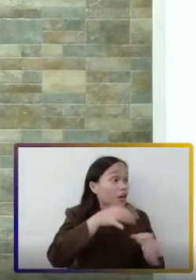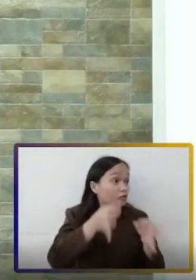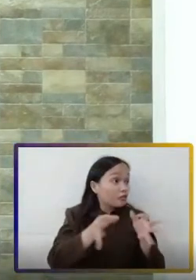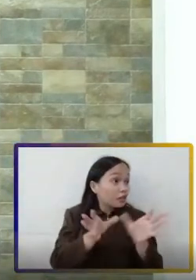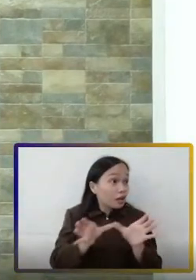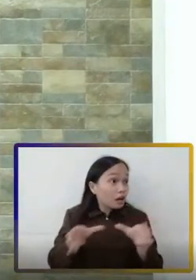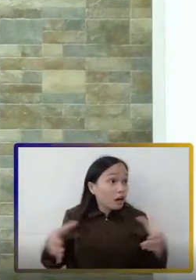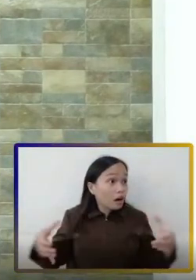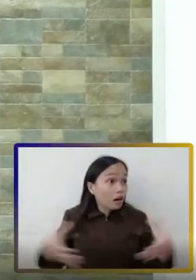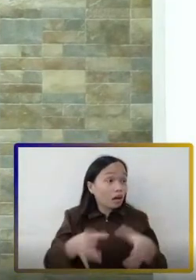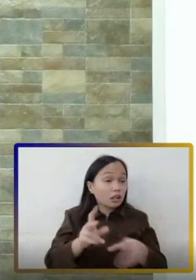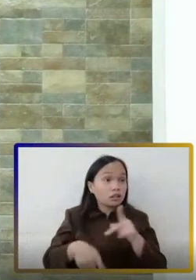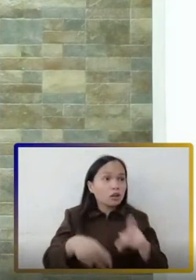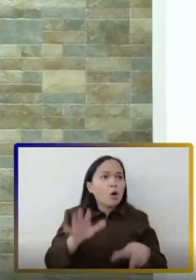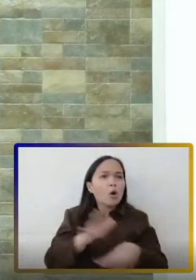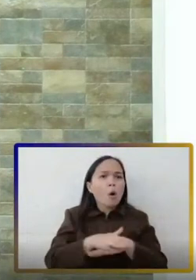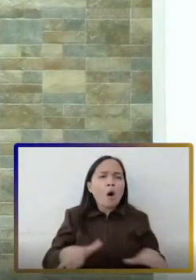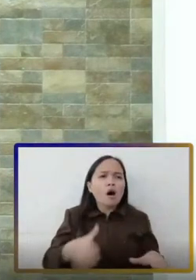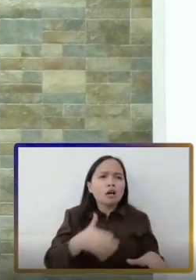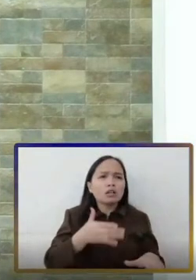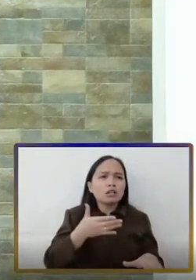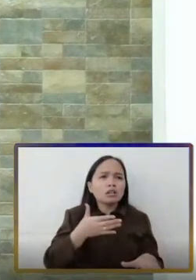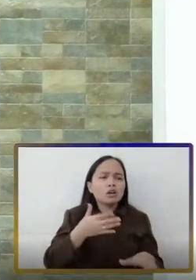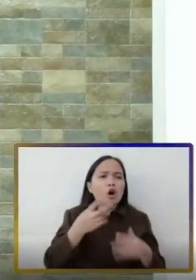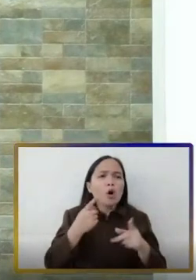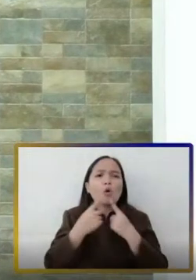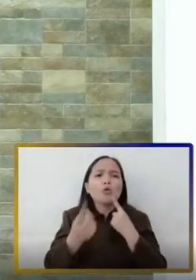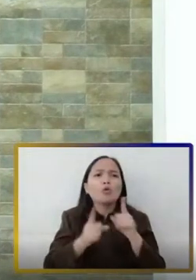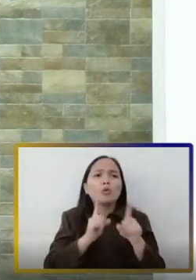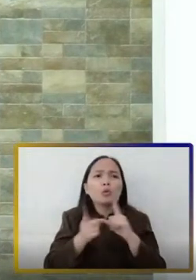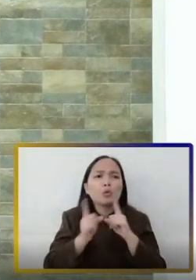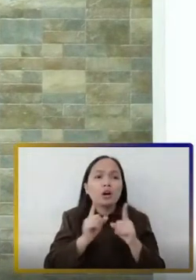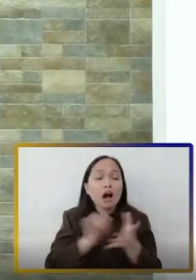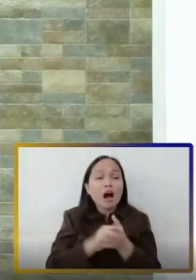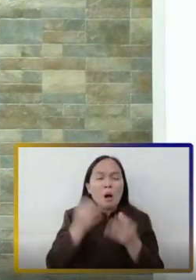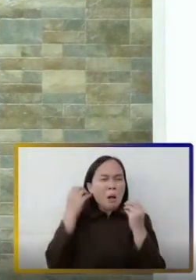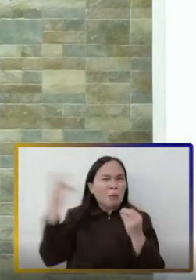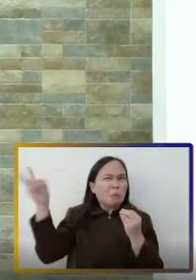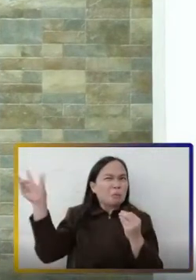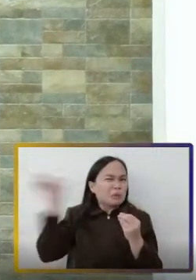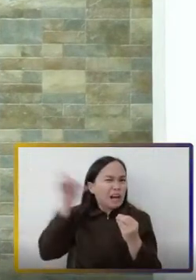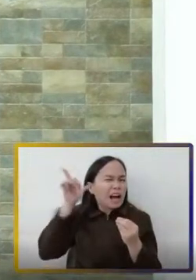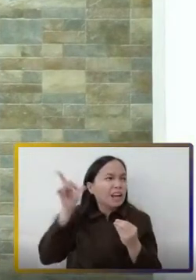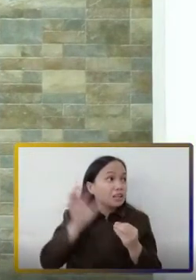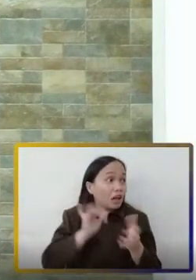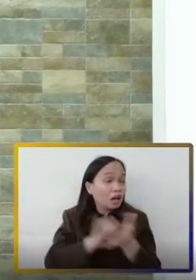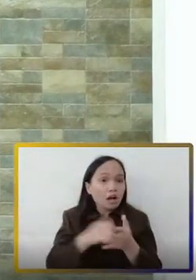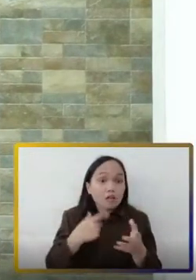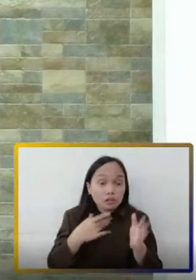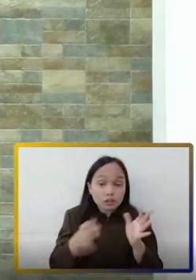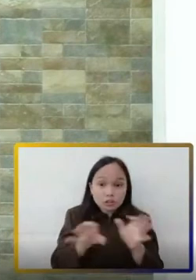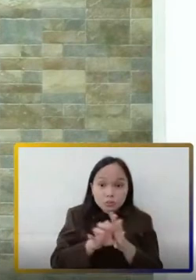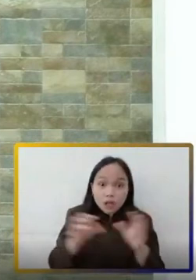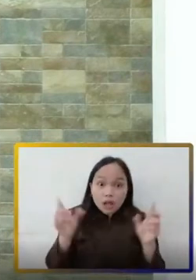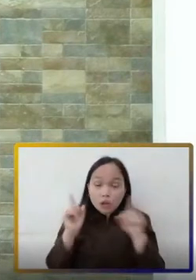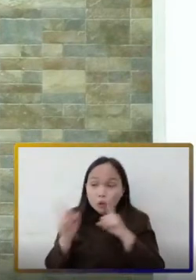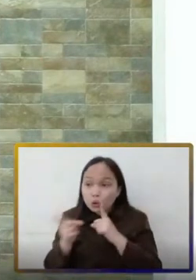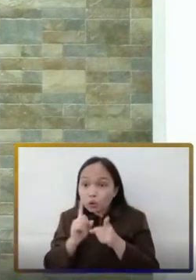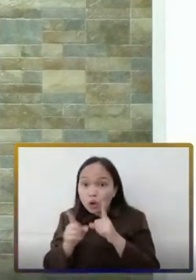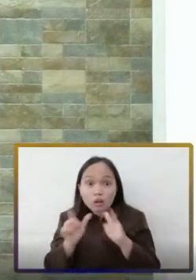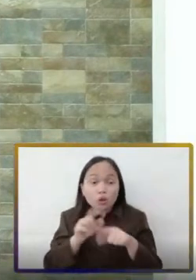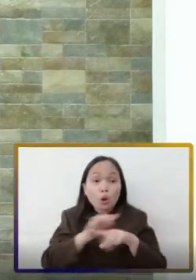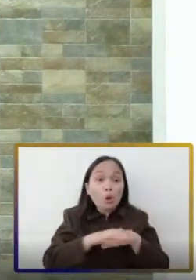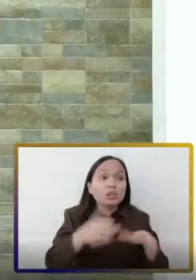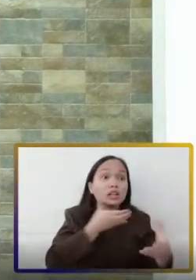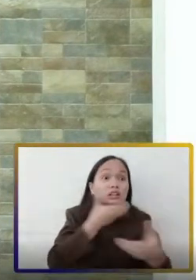huwag kang magsasalita ng malakas na parang ikaw lang ang tao doon. Tandaan mo, may mga nag-uusap-usap dyan. Alam mo kung